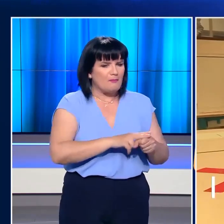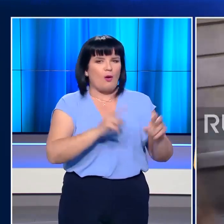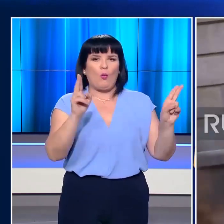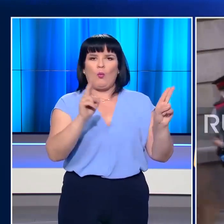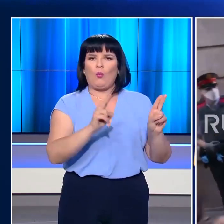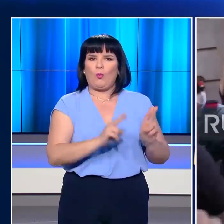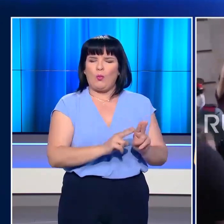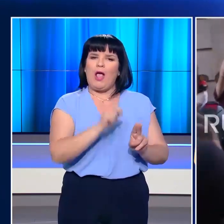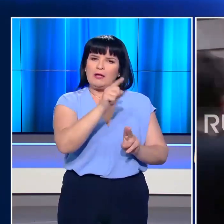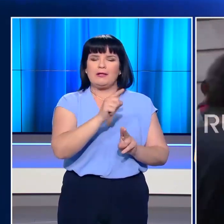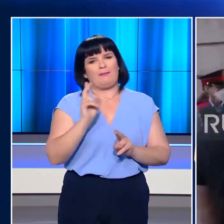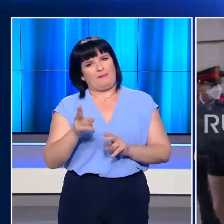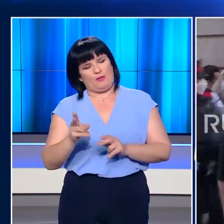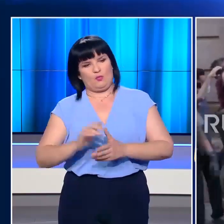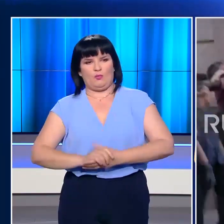κάτω.